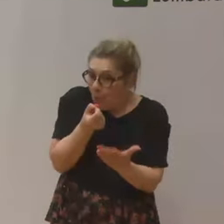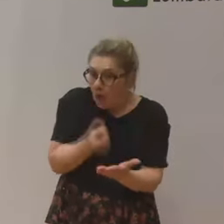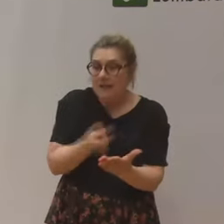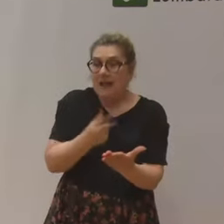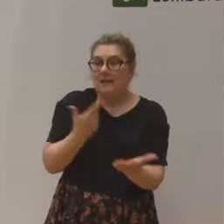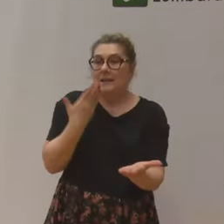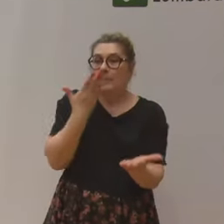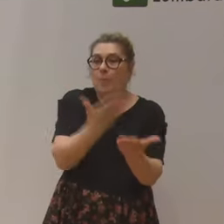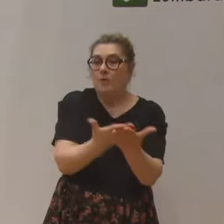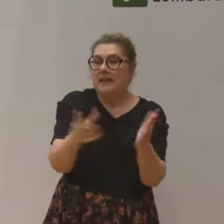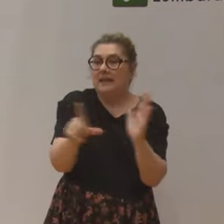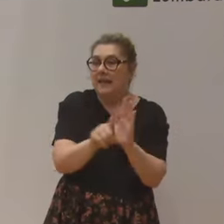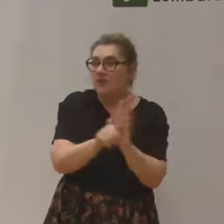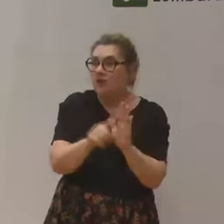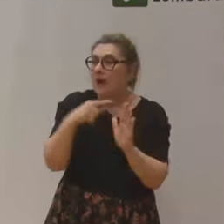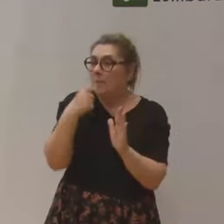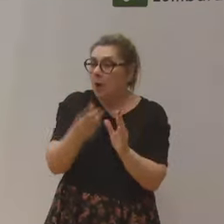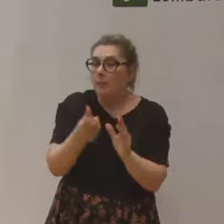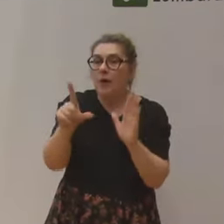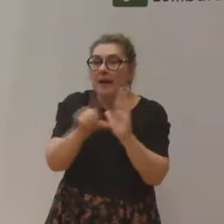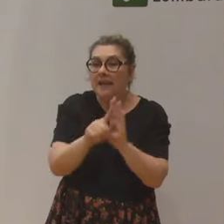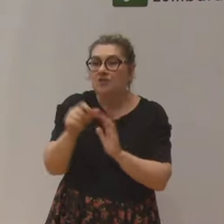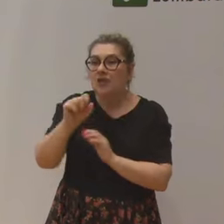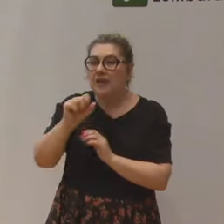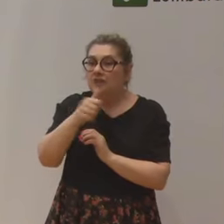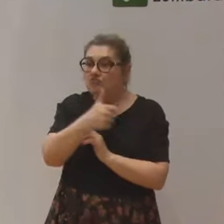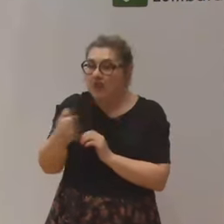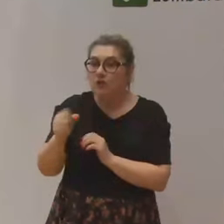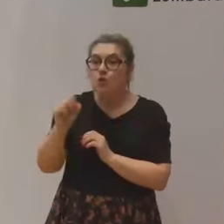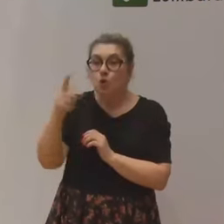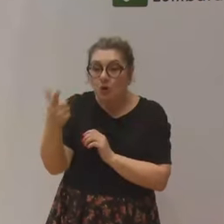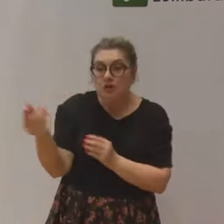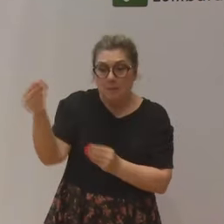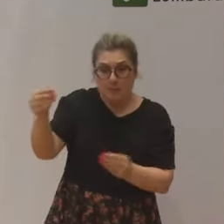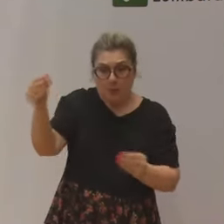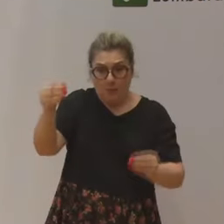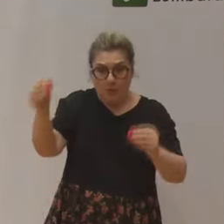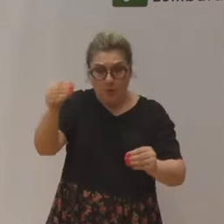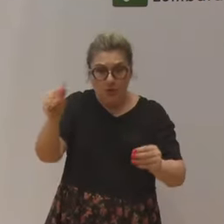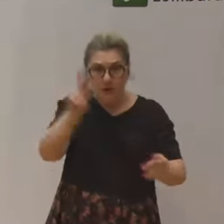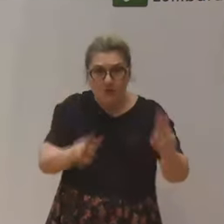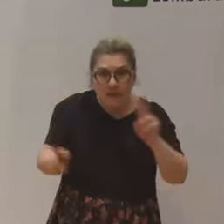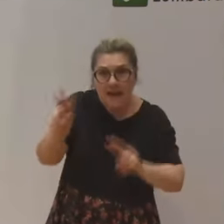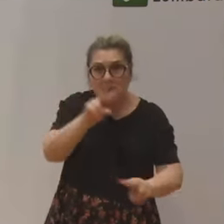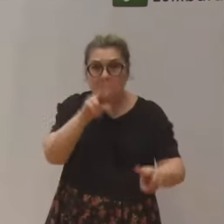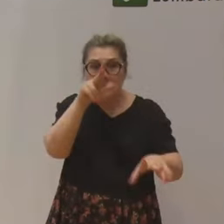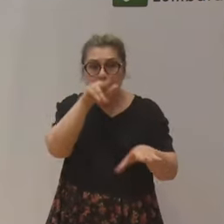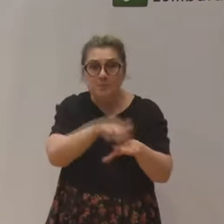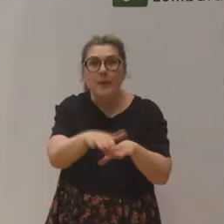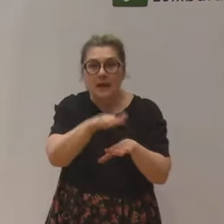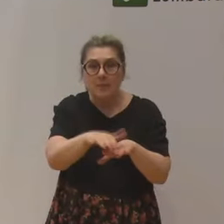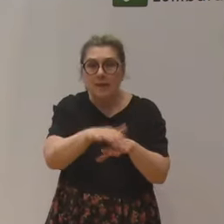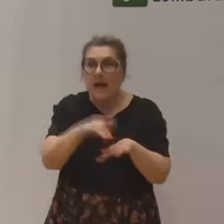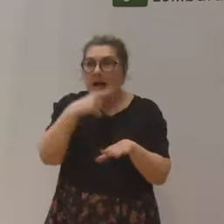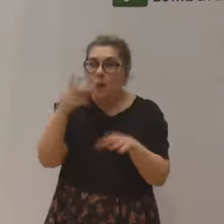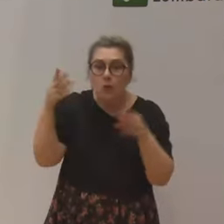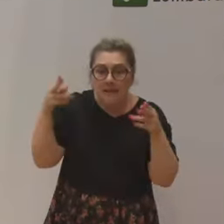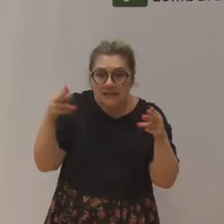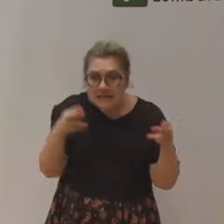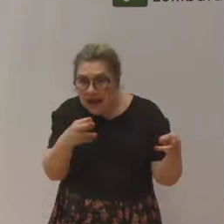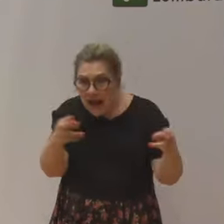che attraverso l'implementazione della legge 112 proprio si stia cercando di sperimentare una strada